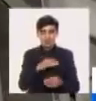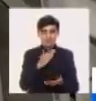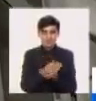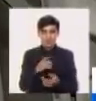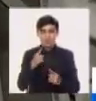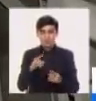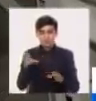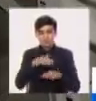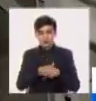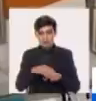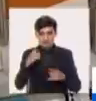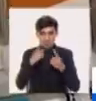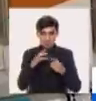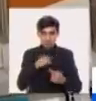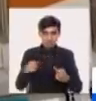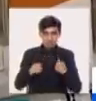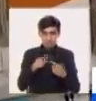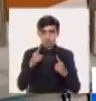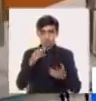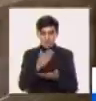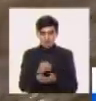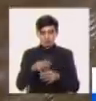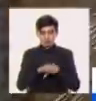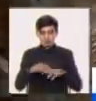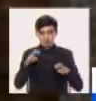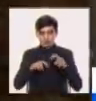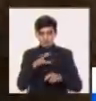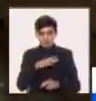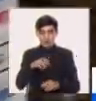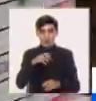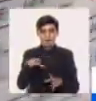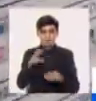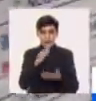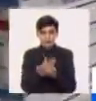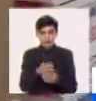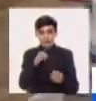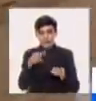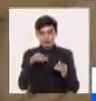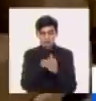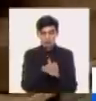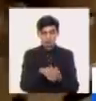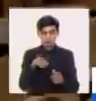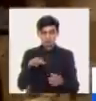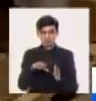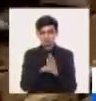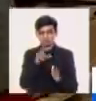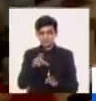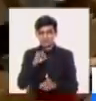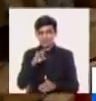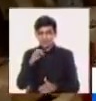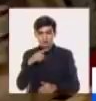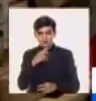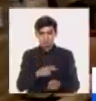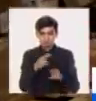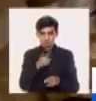ел неге зар жылап жүр? Ел дәрі іздеп сенделіп кеткенде, бар дәріні қоймаға қаңтарып қою қылмыс, деді депутат Ирина Смирнова.